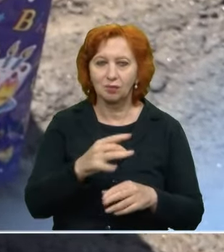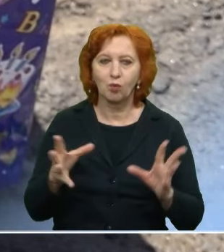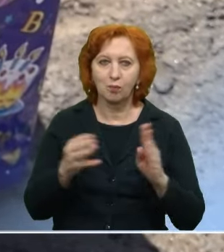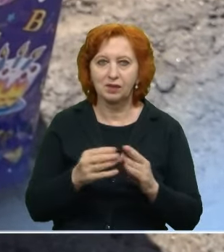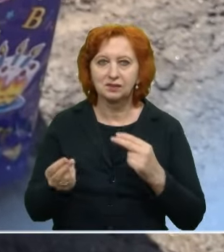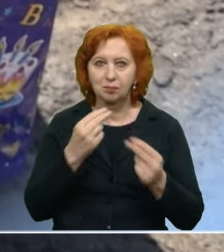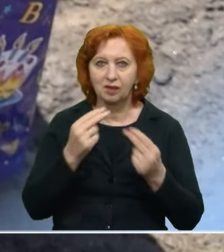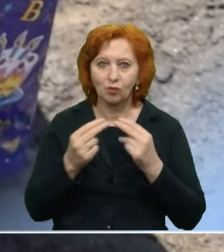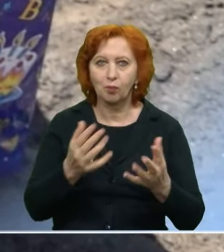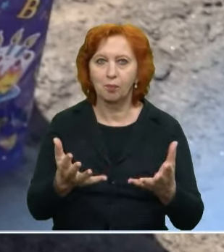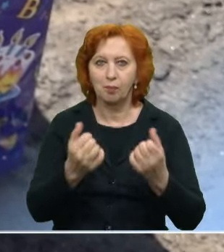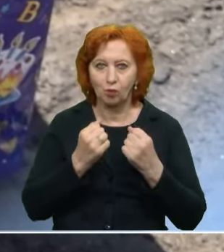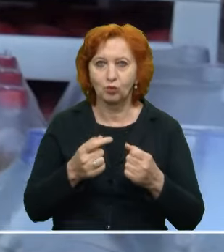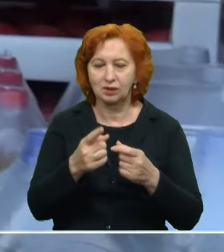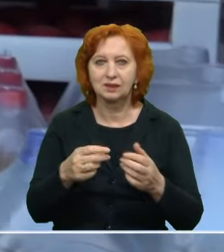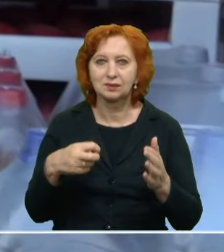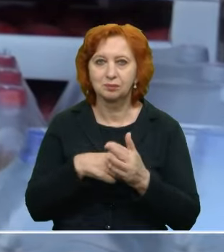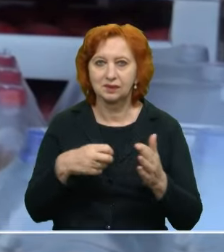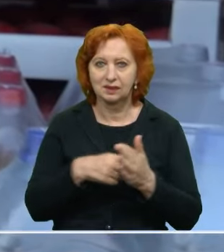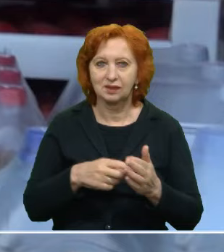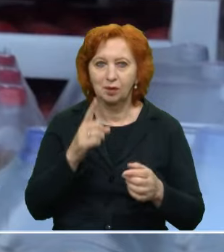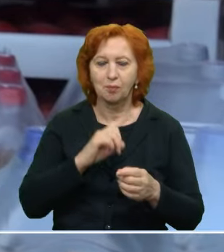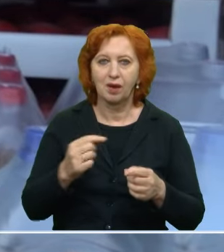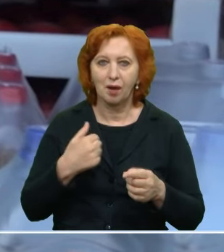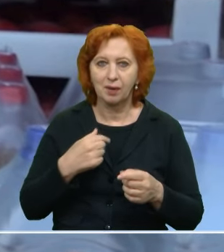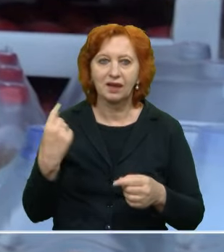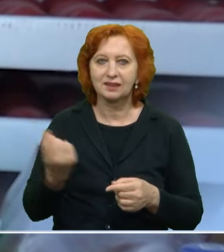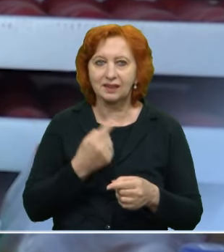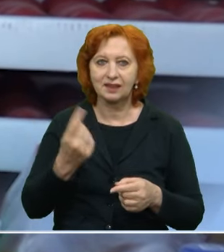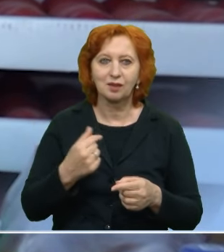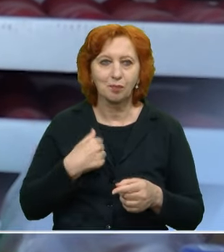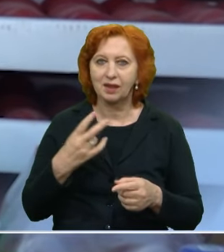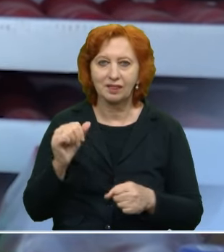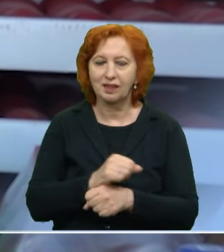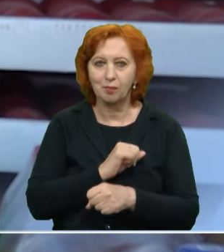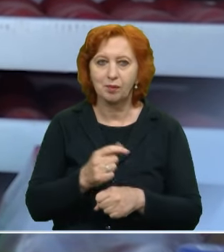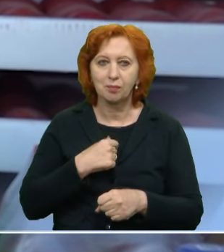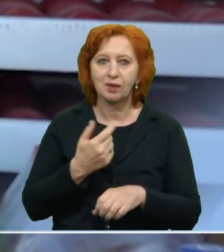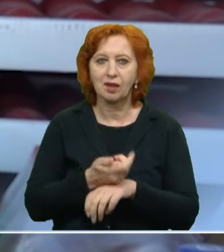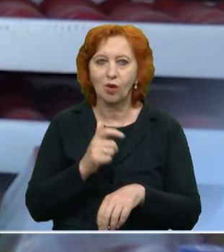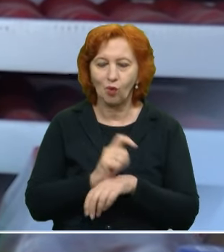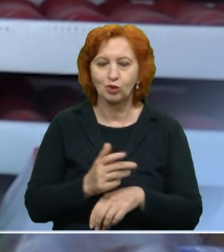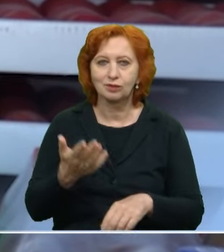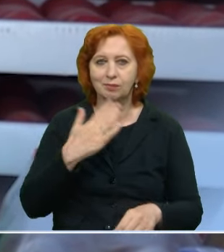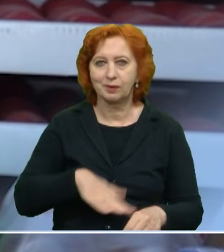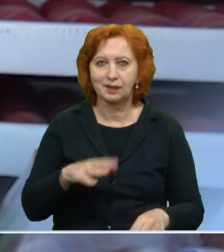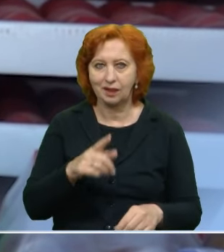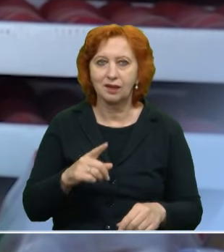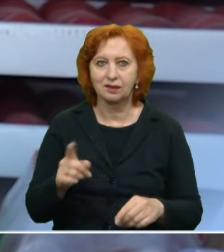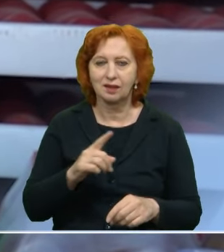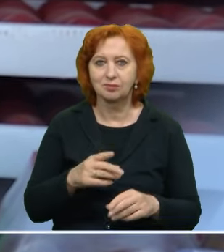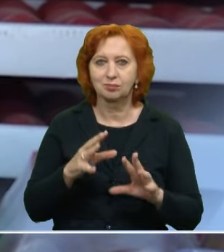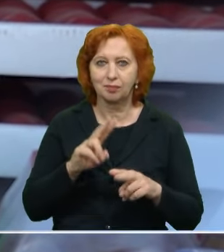продовольствием солдаты получили детские письма. Пока мы едины, мы непобедимы. Мне очень приятно вместе с жителями Матвеево-Курганского